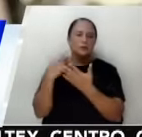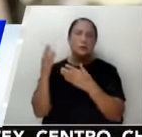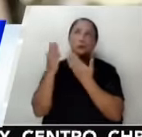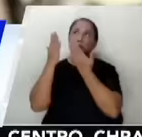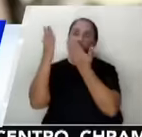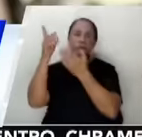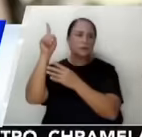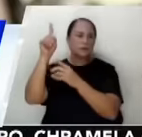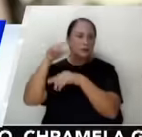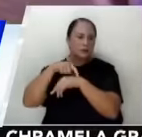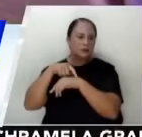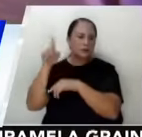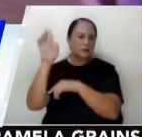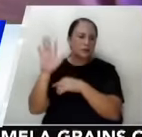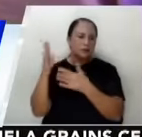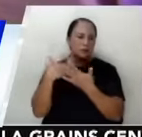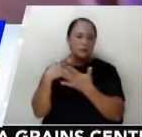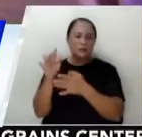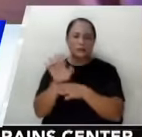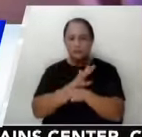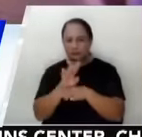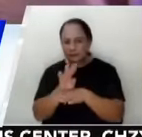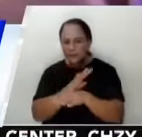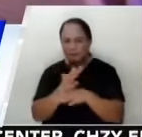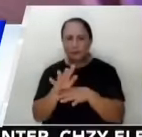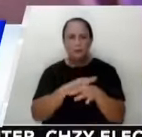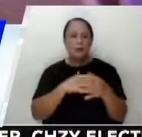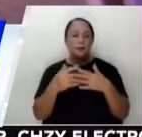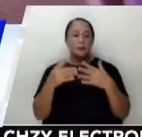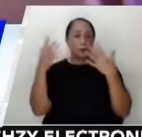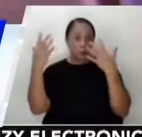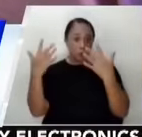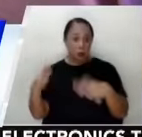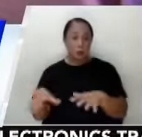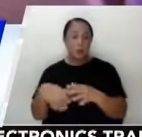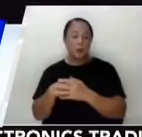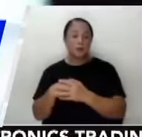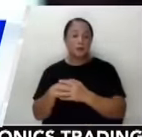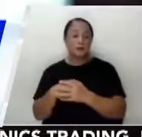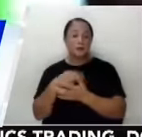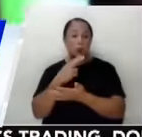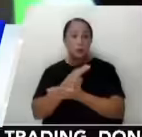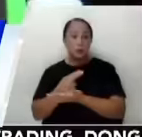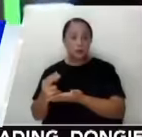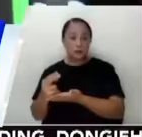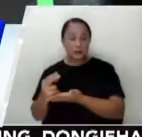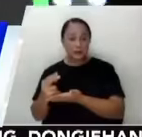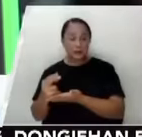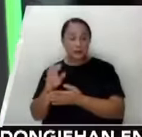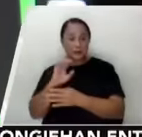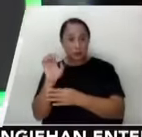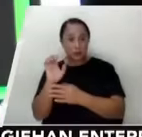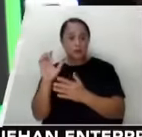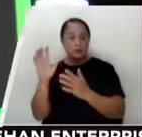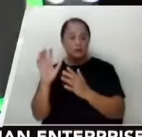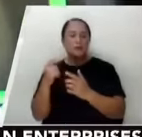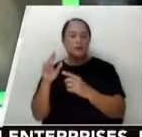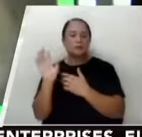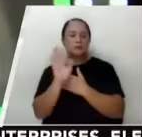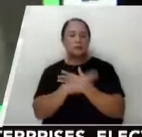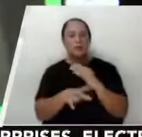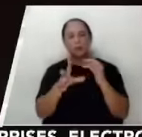kahit busy pa po. Pagkatapos naman ng Pasko ng Pagkabuhay, ay balik taping na agad si